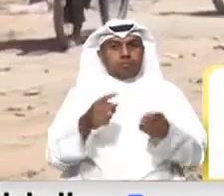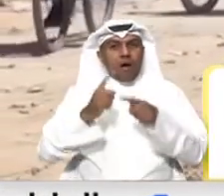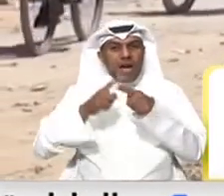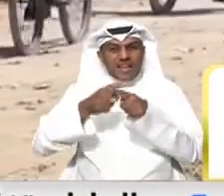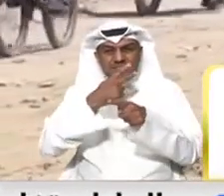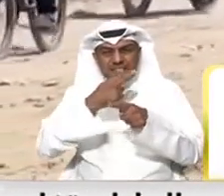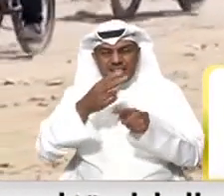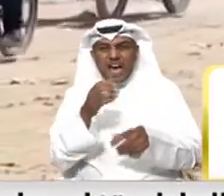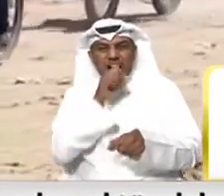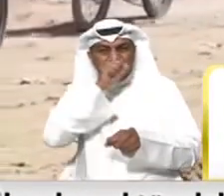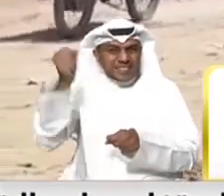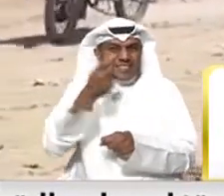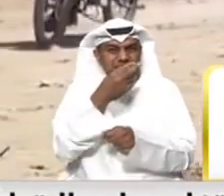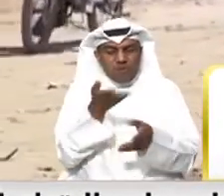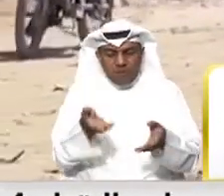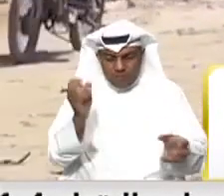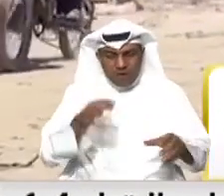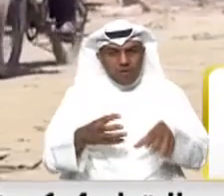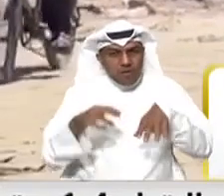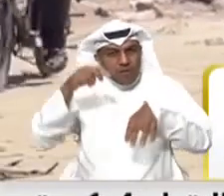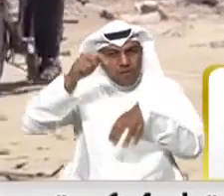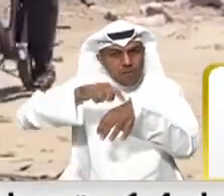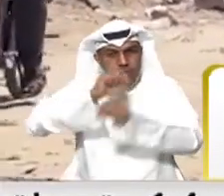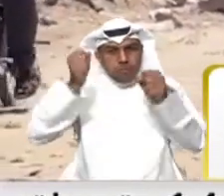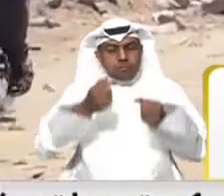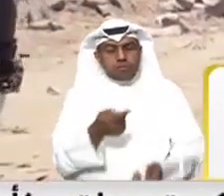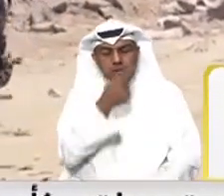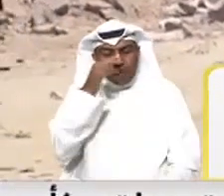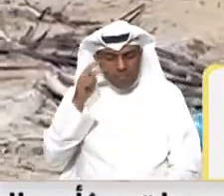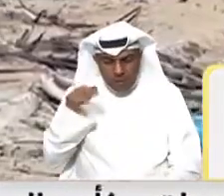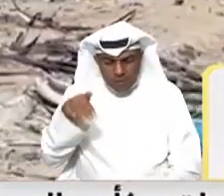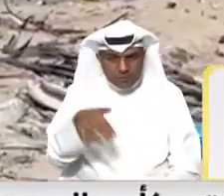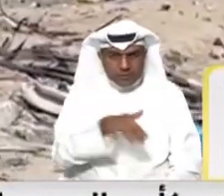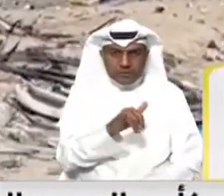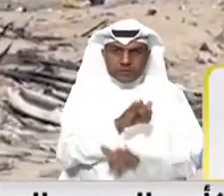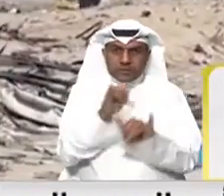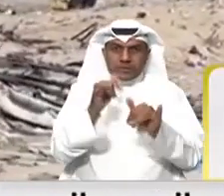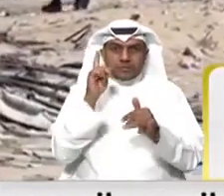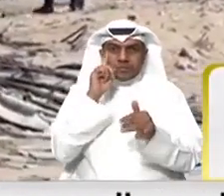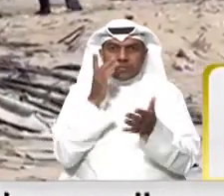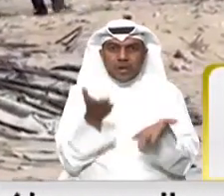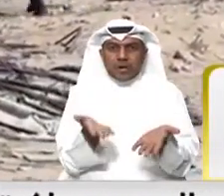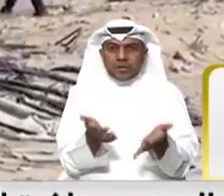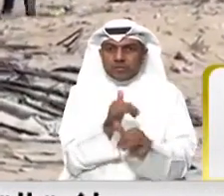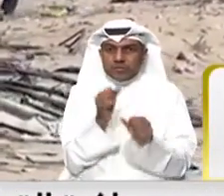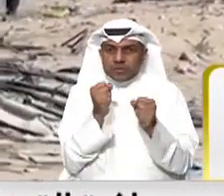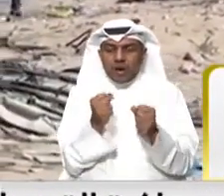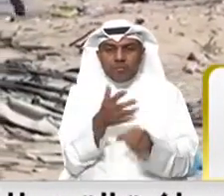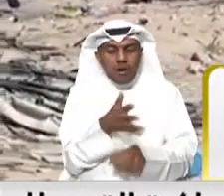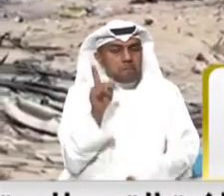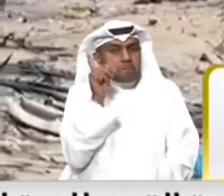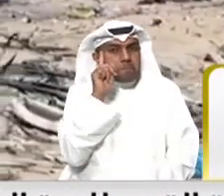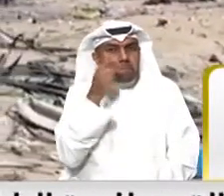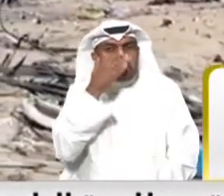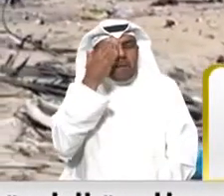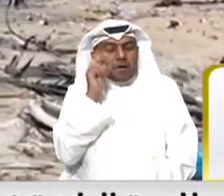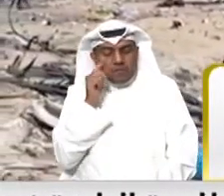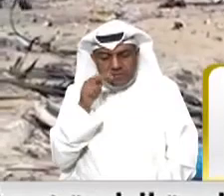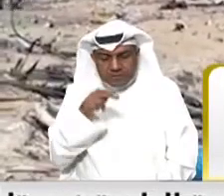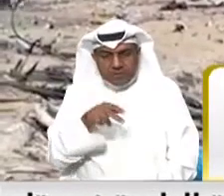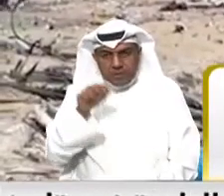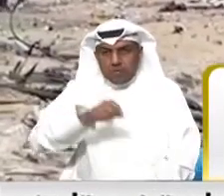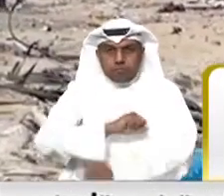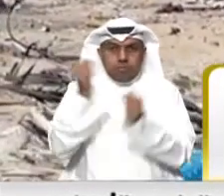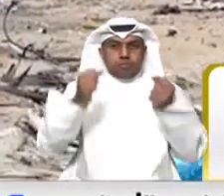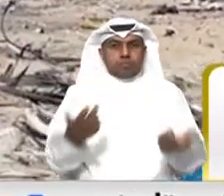هذا الدمار الذي لم يسبق له مثيل ومع الحنين والالم الاهالي يعودون الى خان يونس لتفقد ما